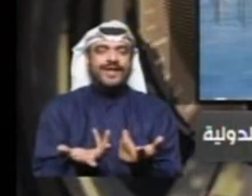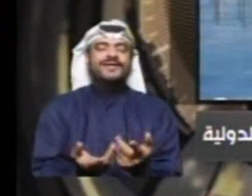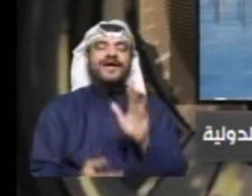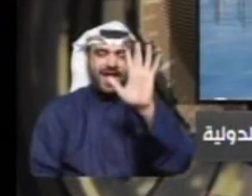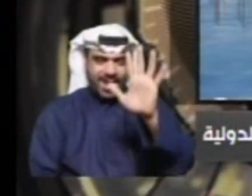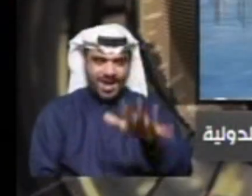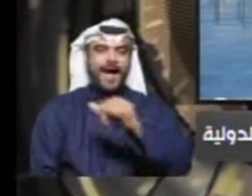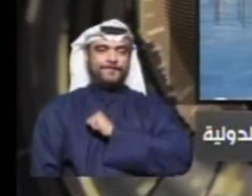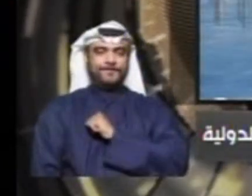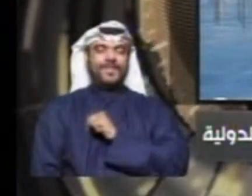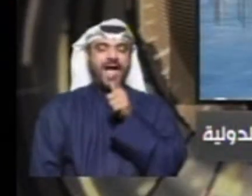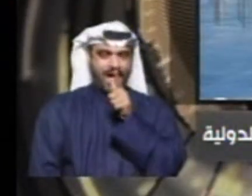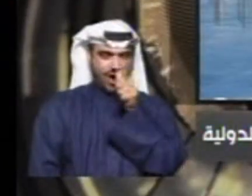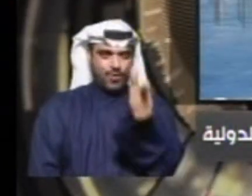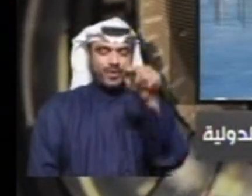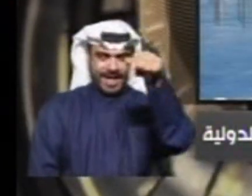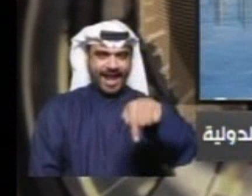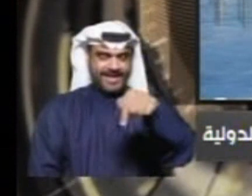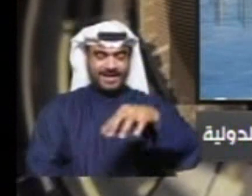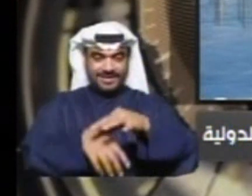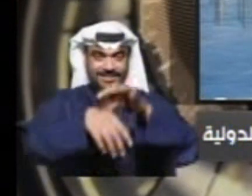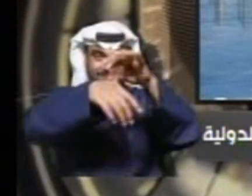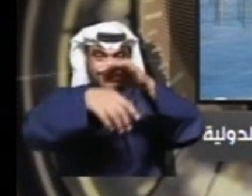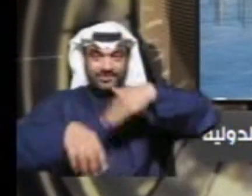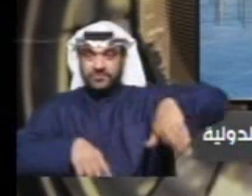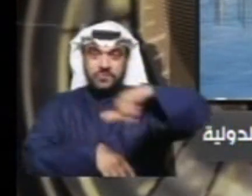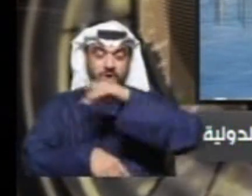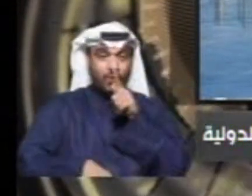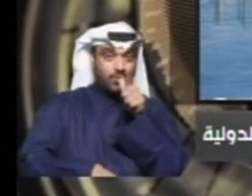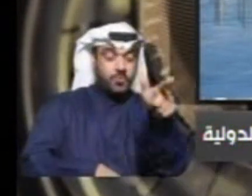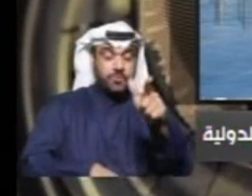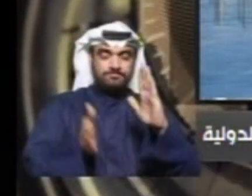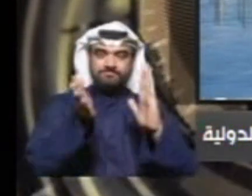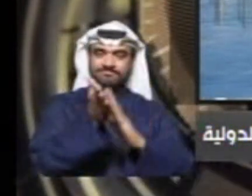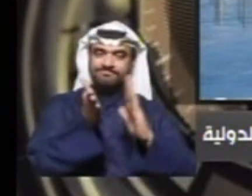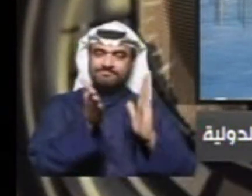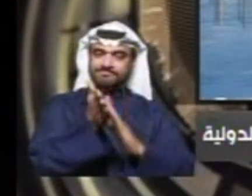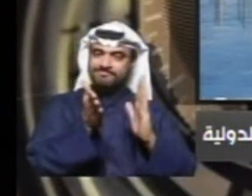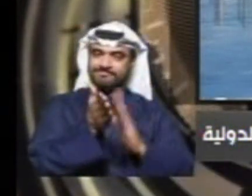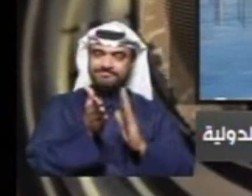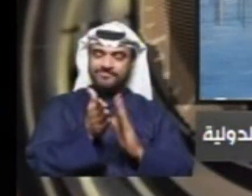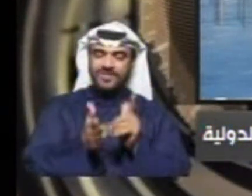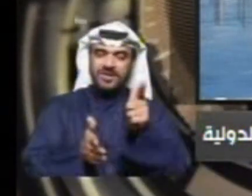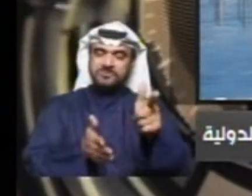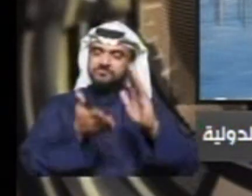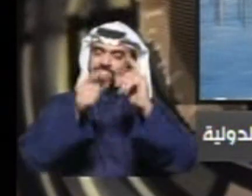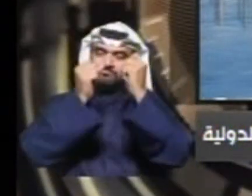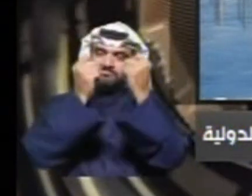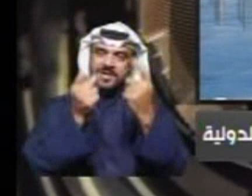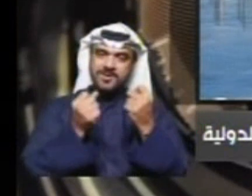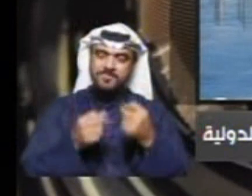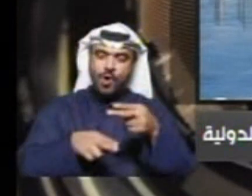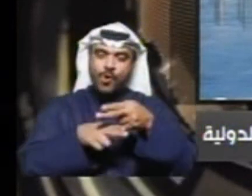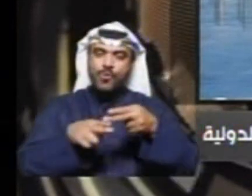ردود الأفعال بلا شك بأن كثير من الدول أشادت بالدور الذي تقوم به دولة الكويت في المجال